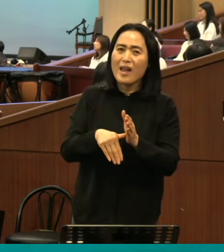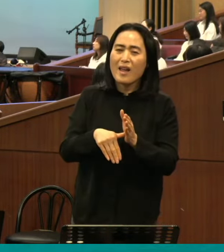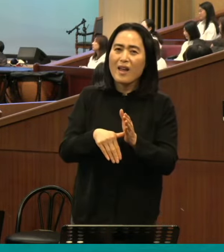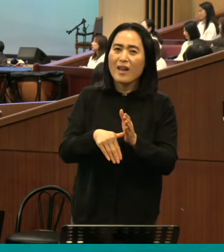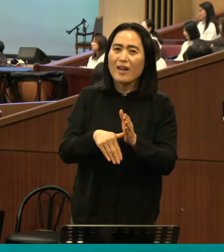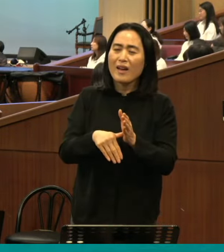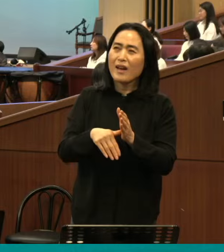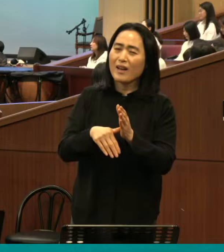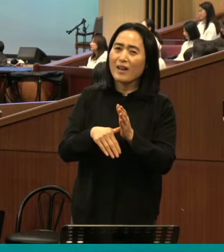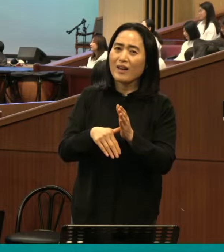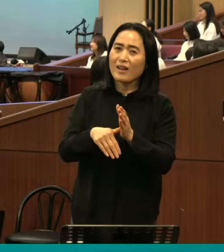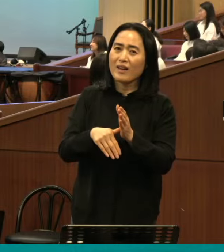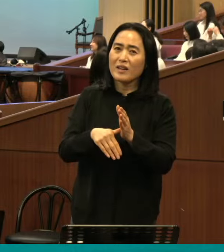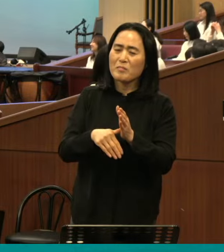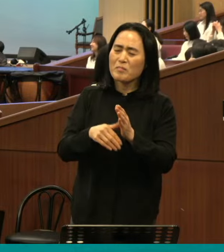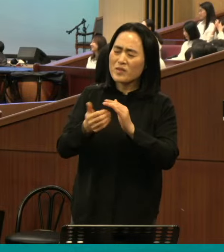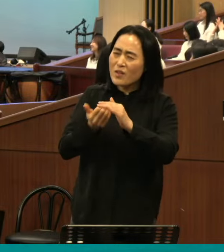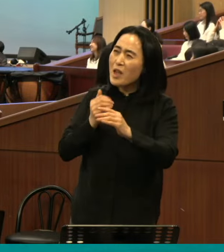싫어하겠다고